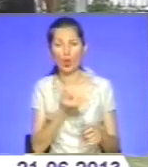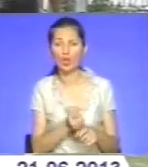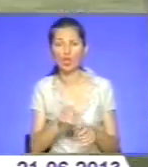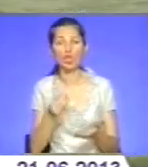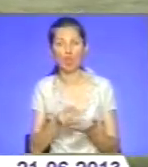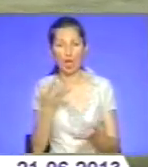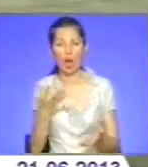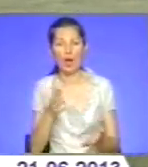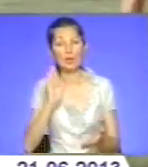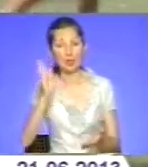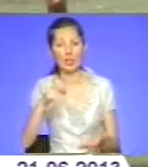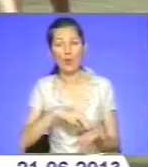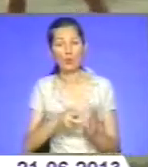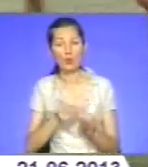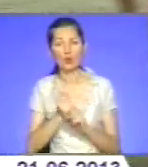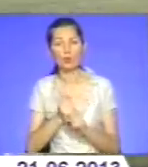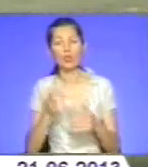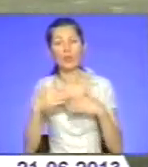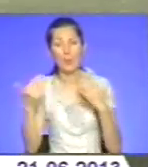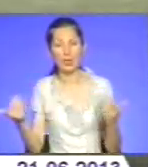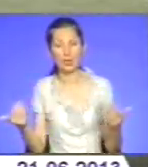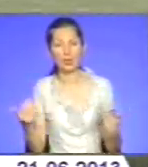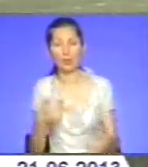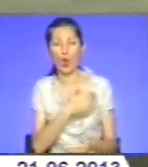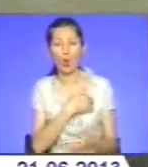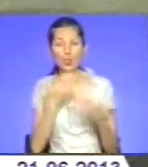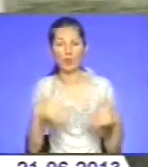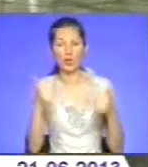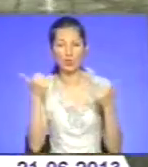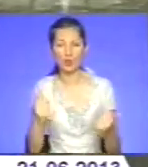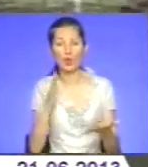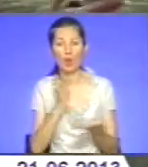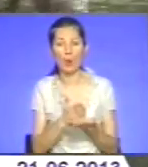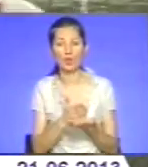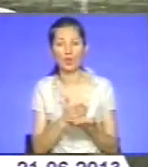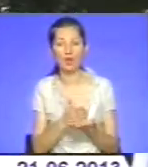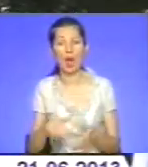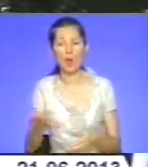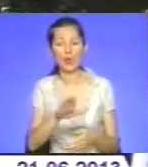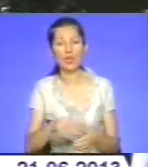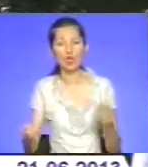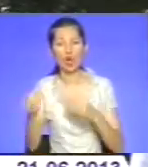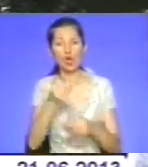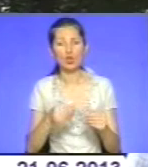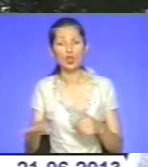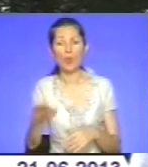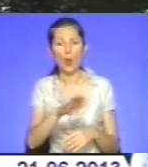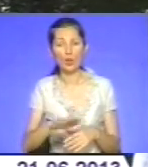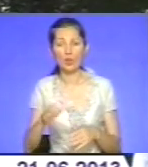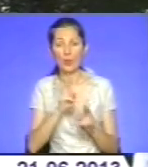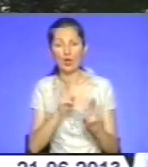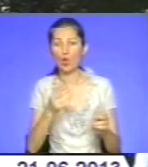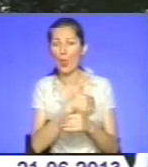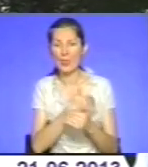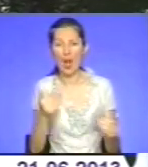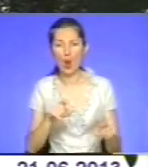але на перспективу планують зробити більше. Ми хочемо вже сьогодні мати майданчики штучним покриттям, бо ніхто не хоче бігати в